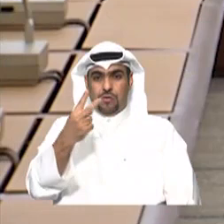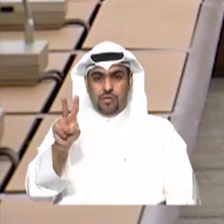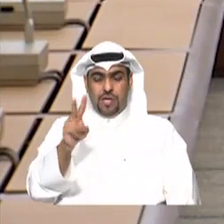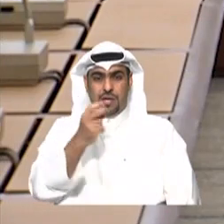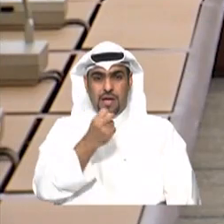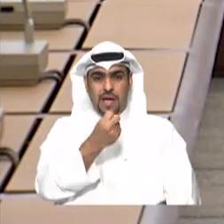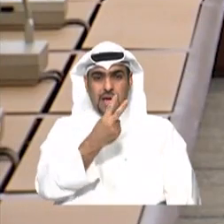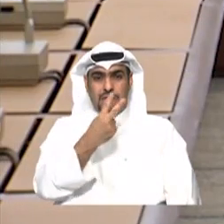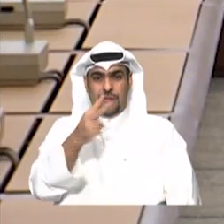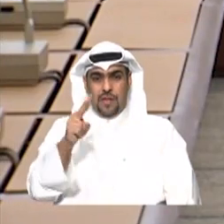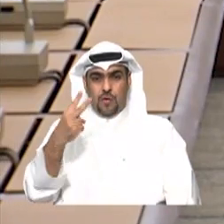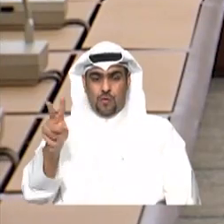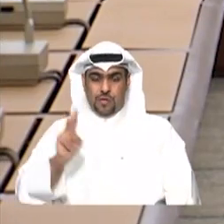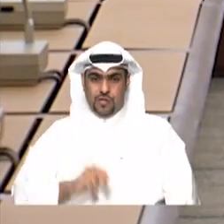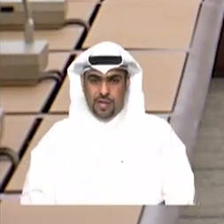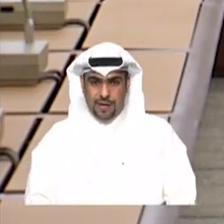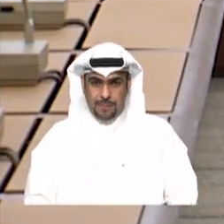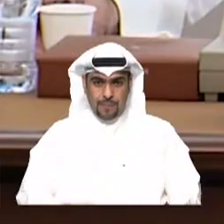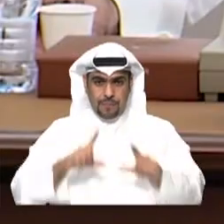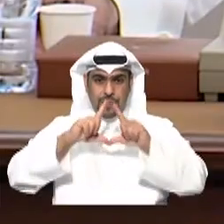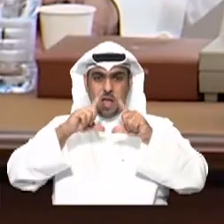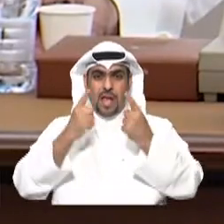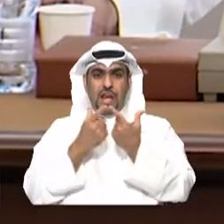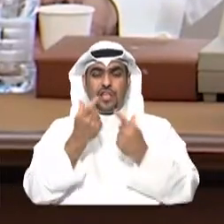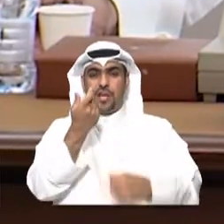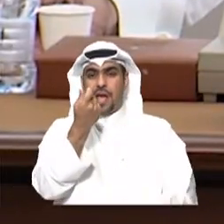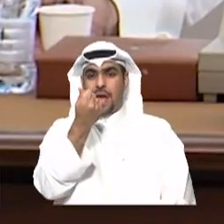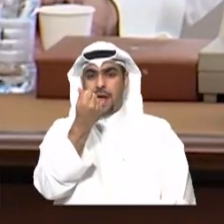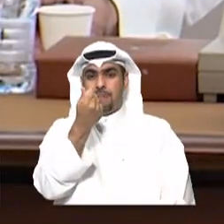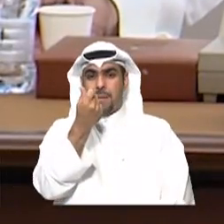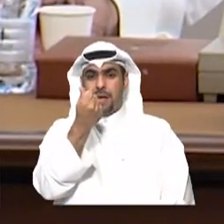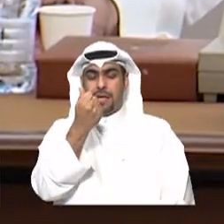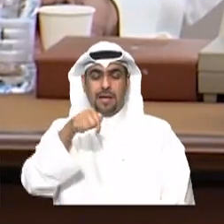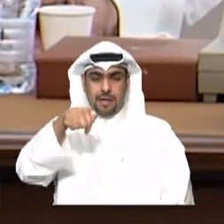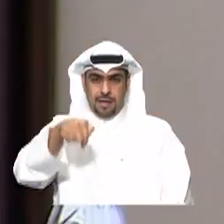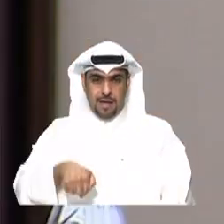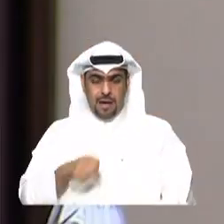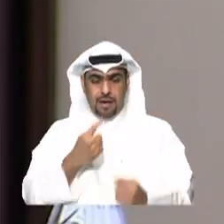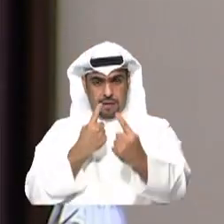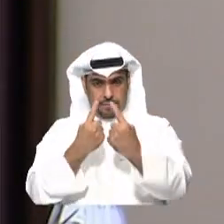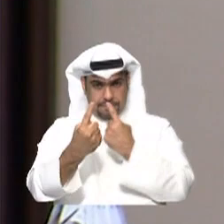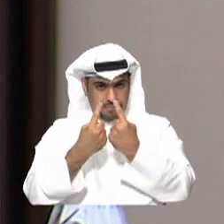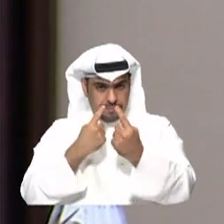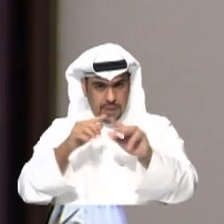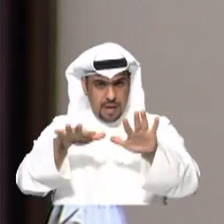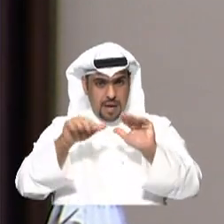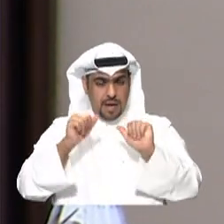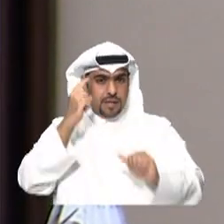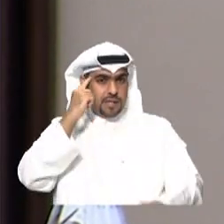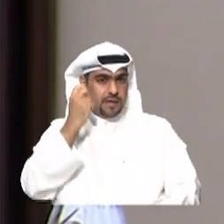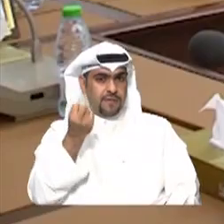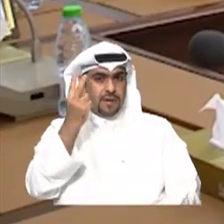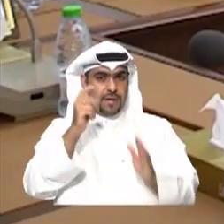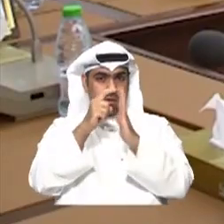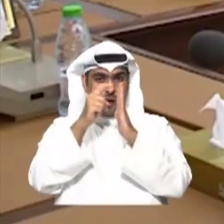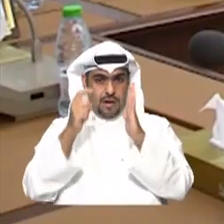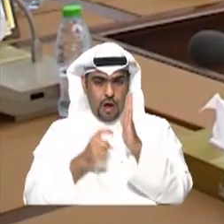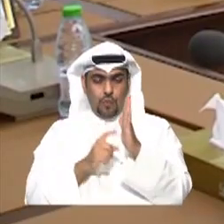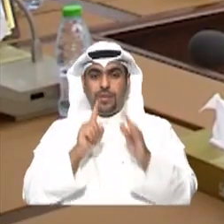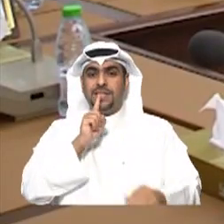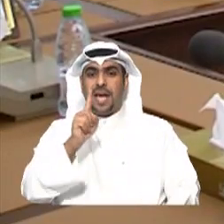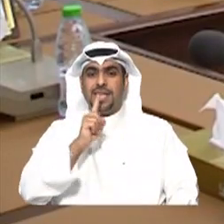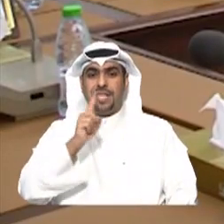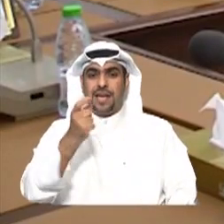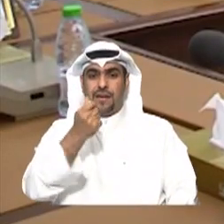كما نقشت لجنه الشؤون الماليه والاقتصاديه اقتراحات برغبه وتقارير المتابعه الدوريه والموضوعات الاخرى المدرجه